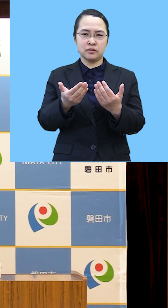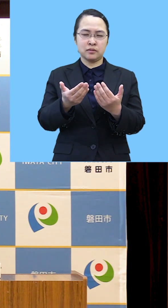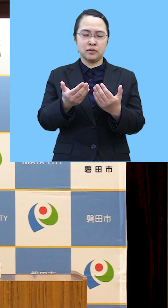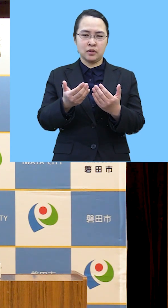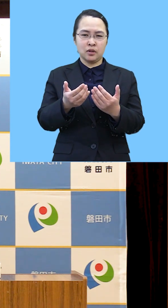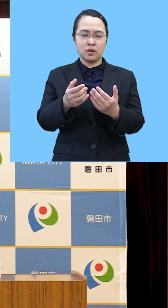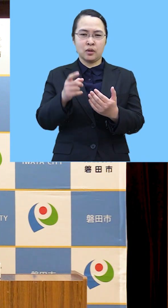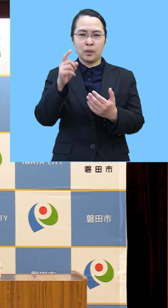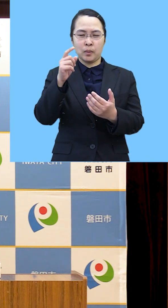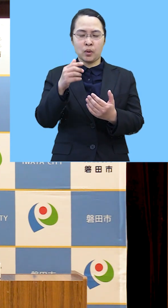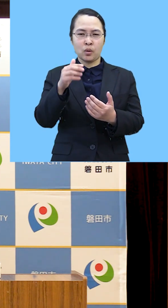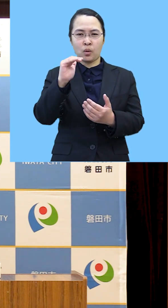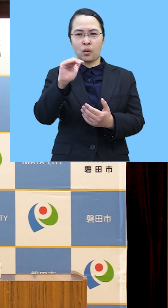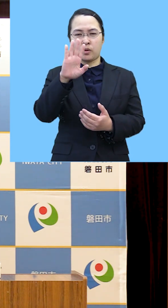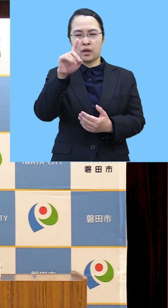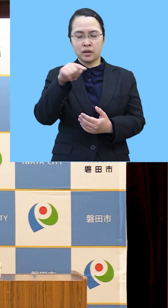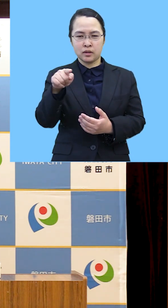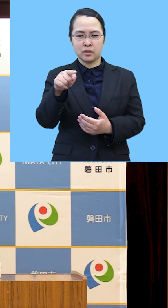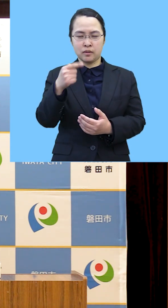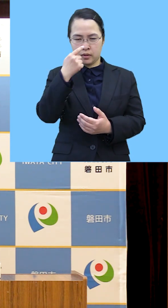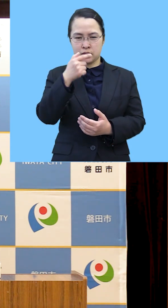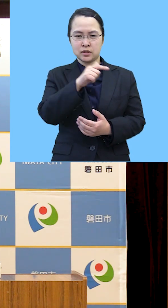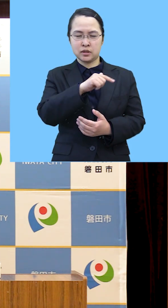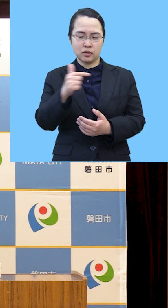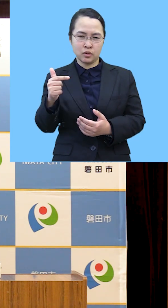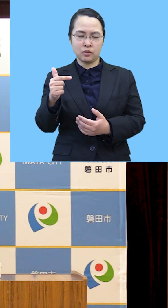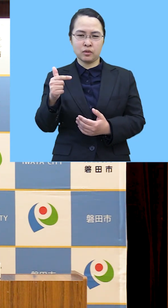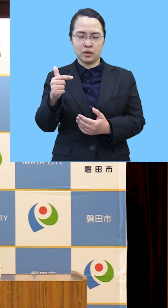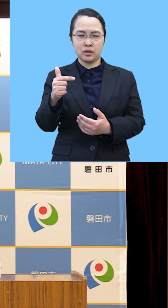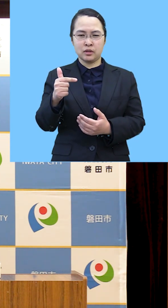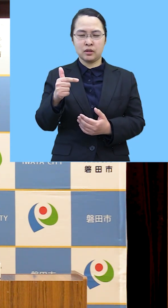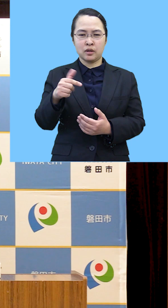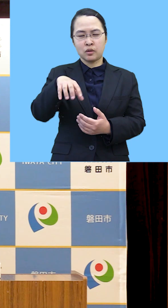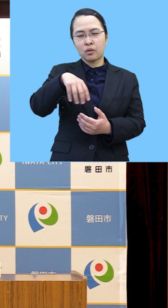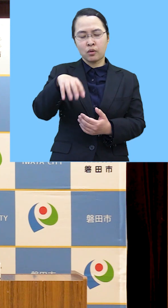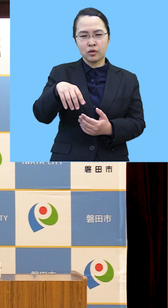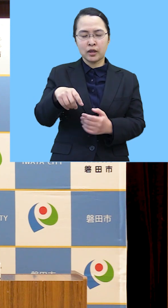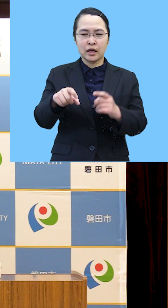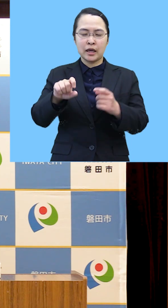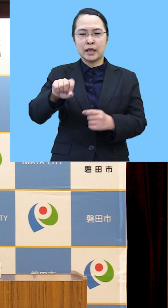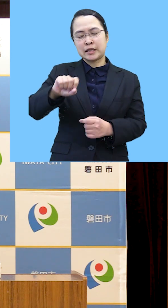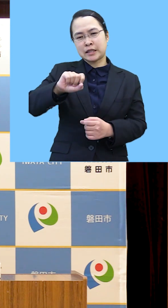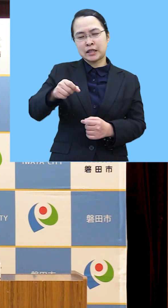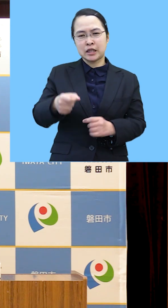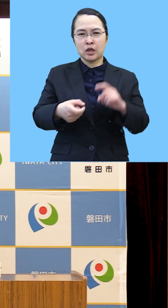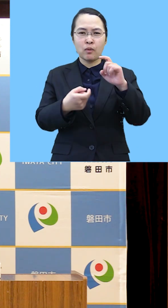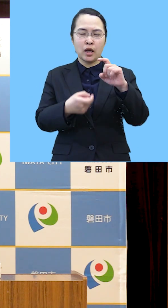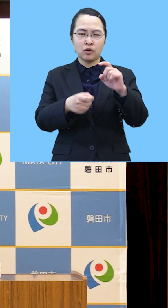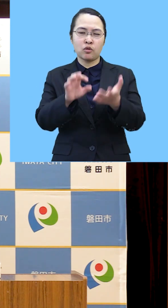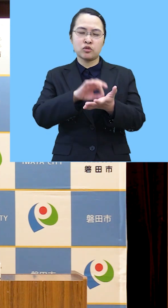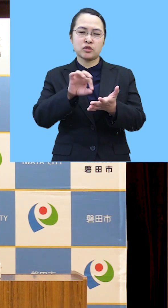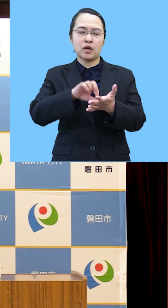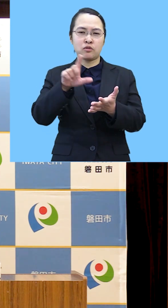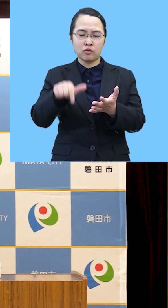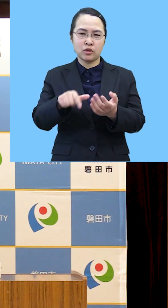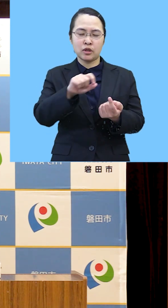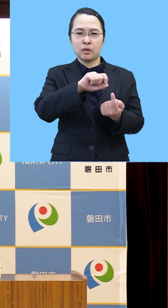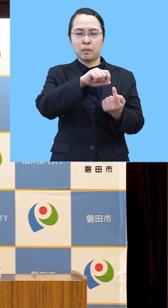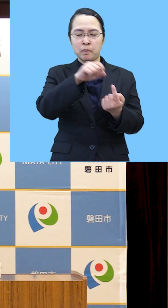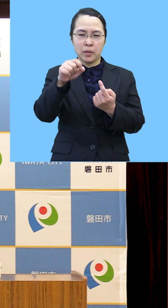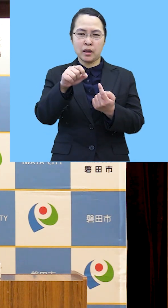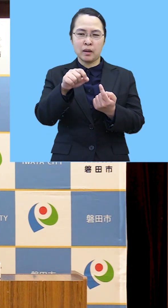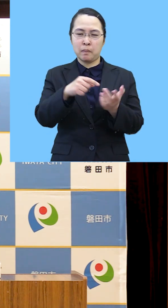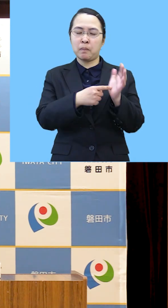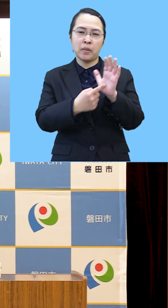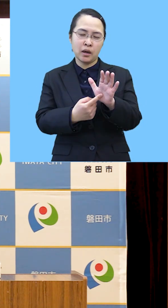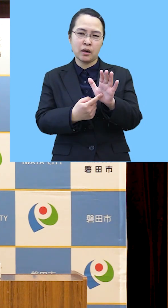古典を私いろんなこうキーワードを使うときに使っていて、岩田氏の中でも明徳